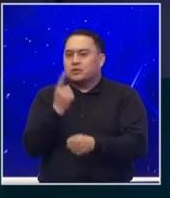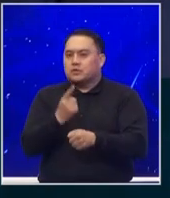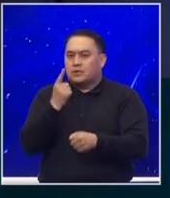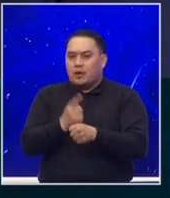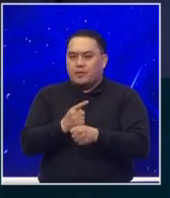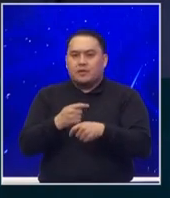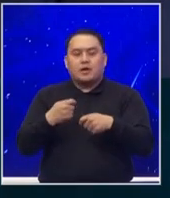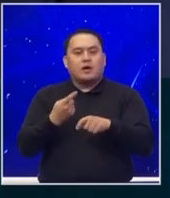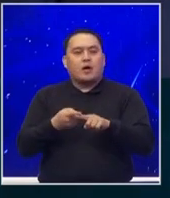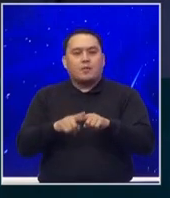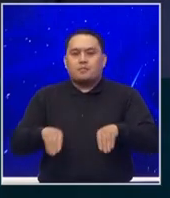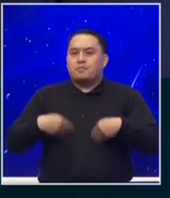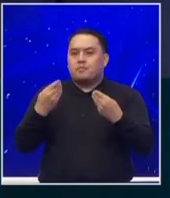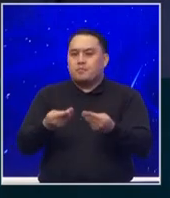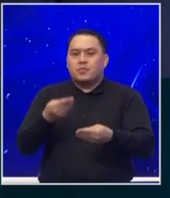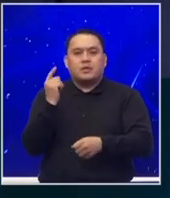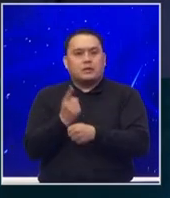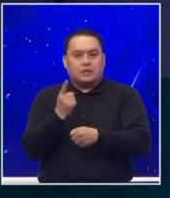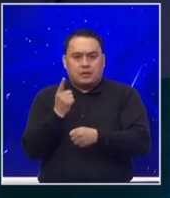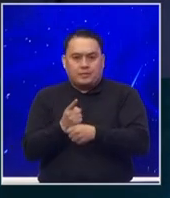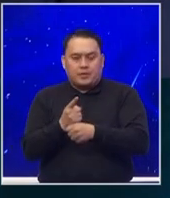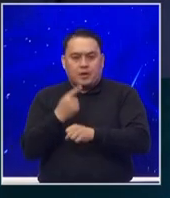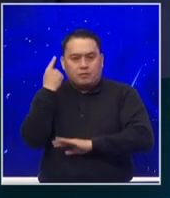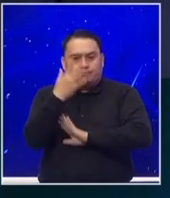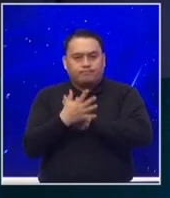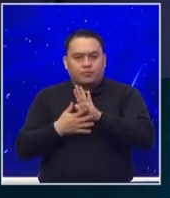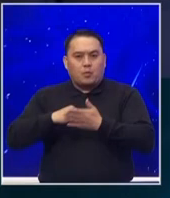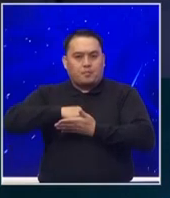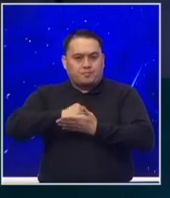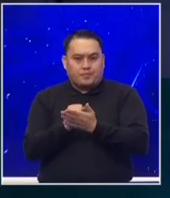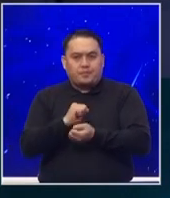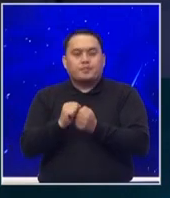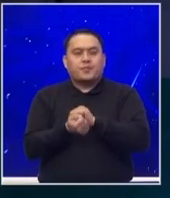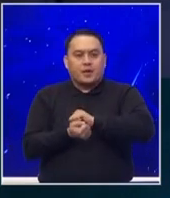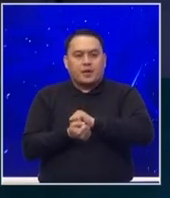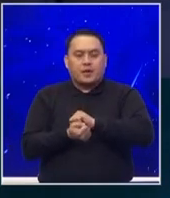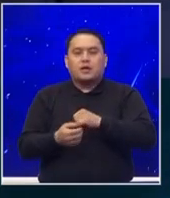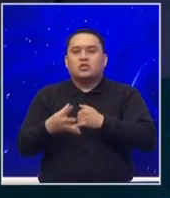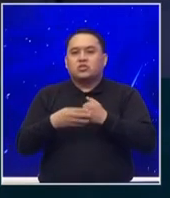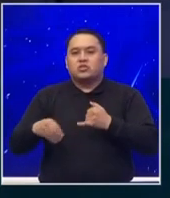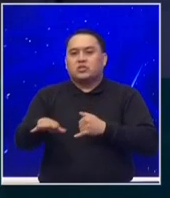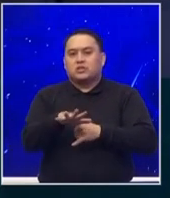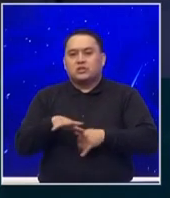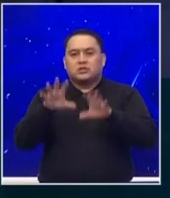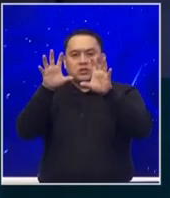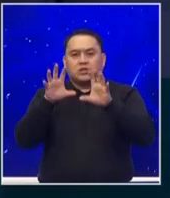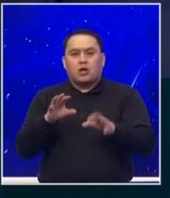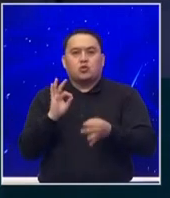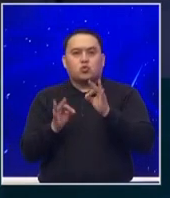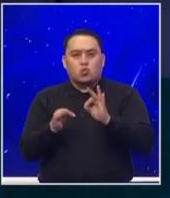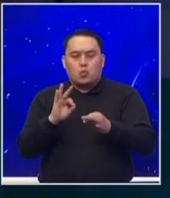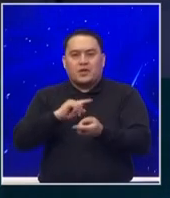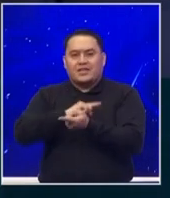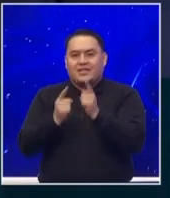ешқашан сатылмайды. Осыны әр азаматымыз санасына берік сіңіруі қажет. Келесі жылы жер кодексінің жекелеген нормаларына